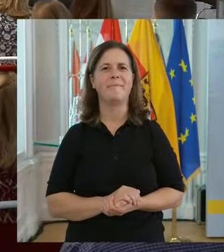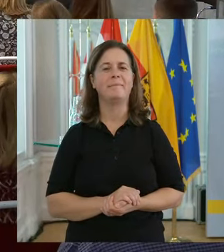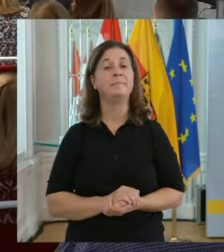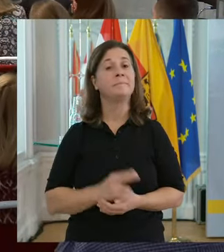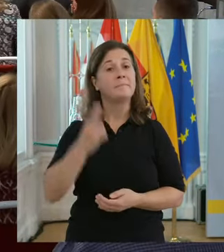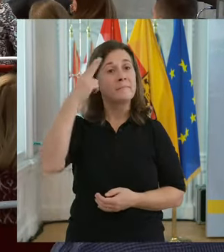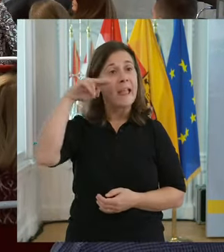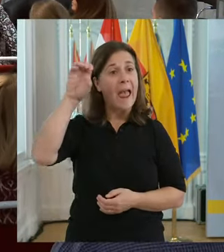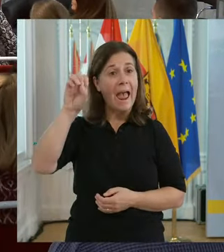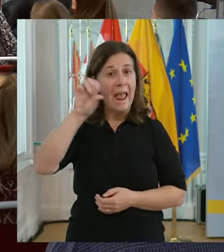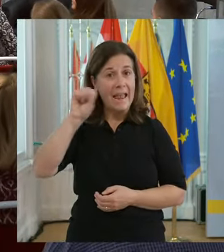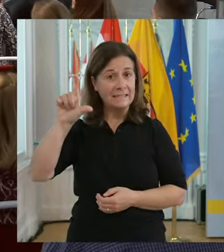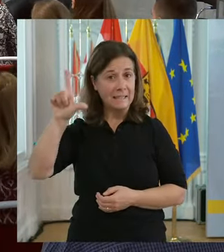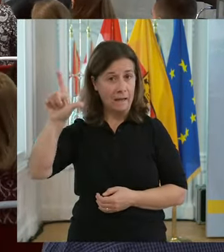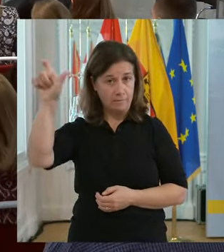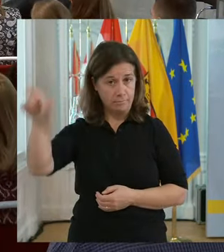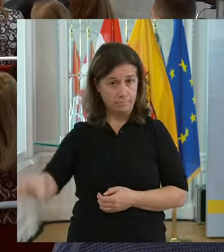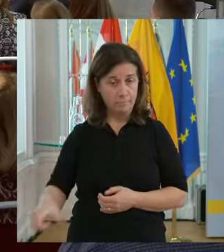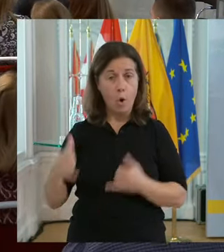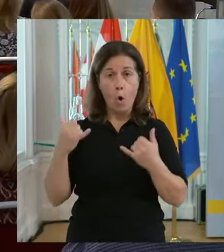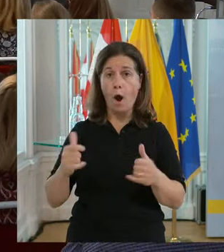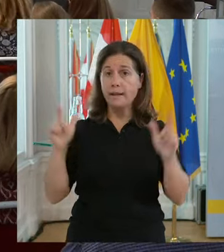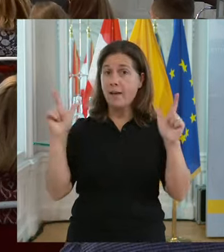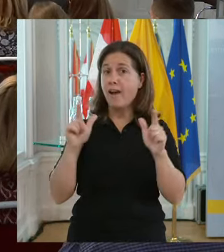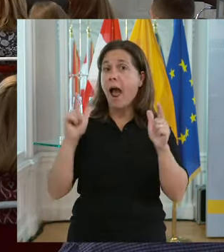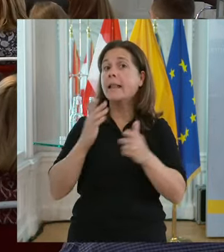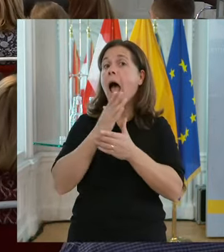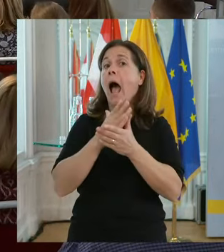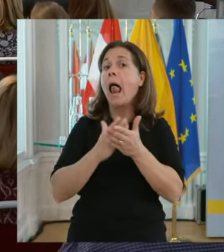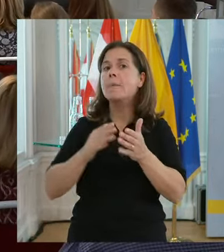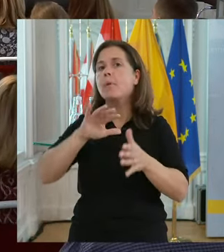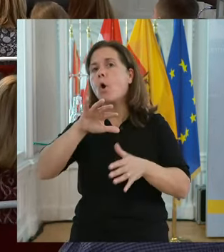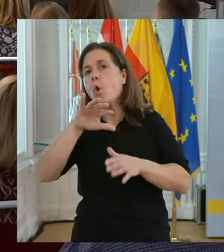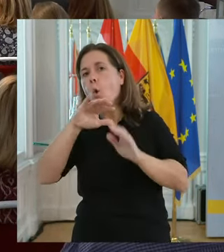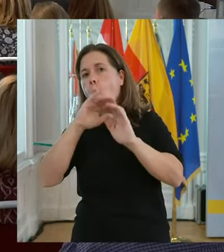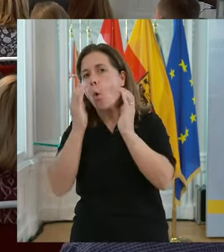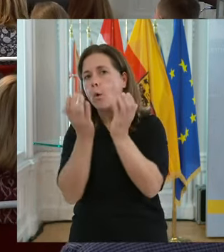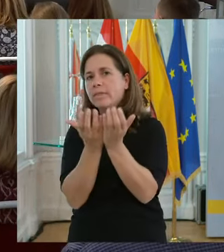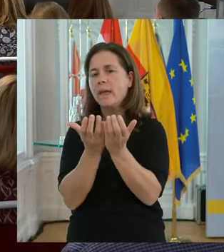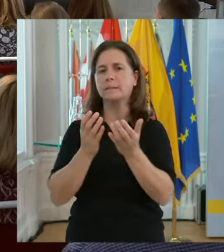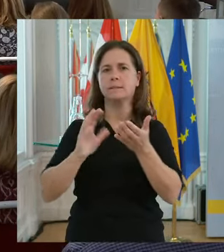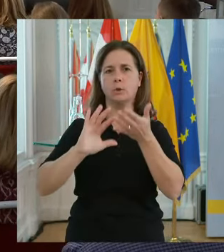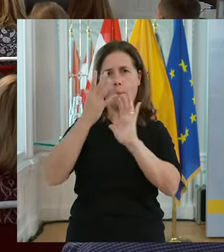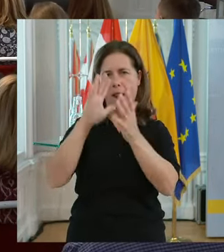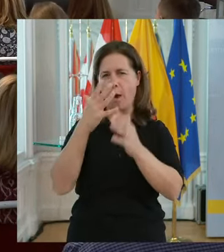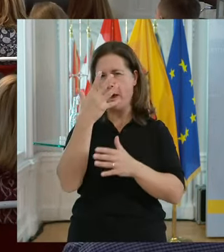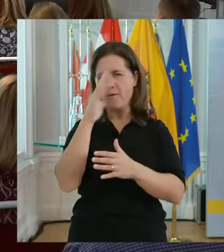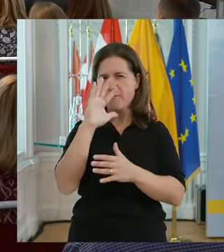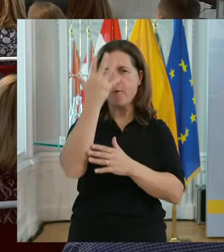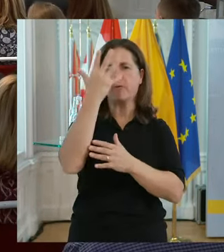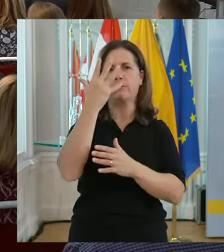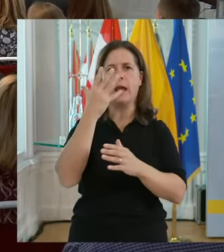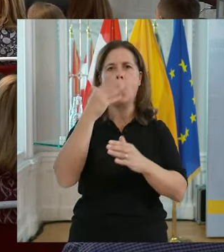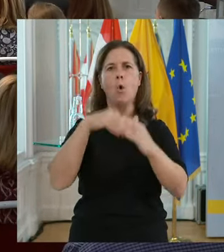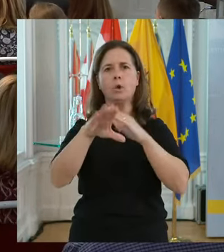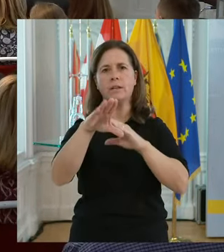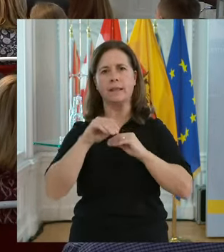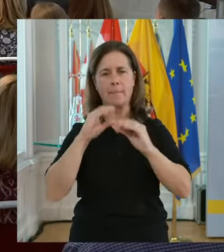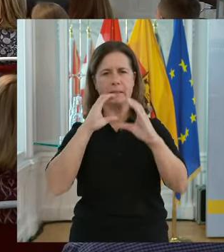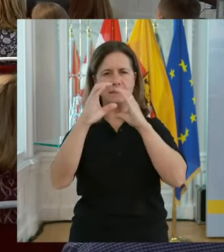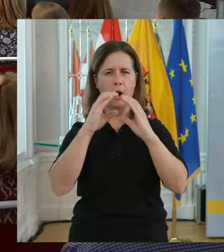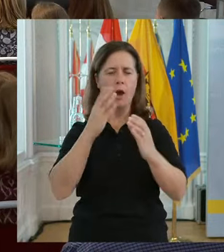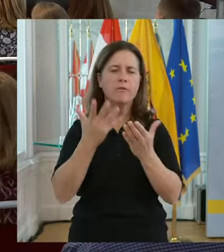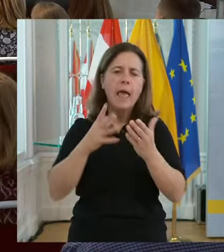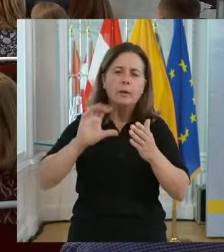Herr Essel, wir feiern heute ein kleines halbrundes Jubiläum, den 5. Unternehmensdialog in Kärnten. Vielleicht beginnen wir trotzdem nochmal ganz